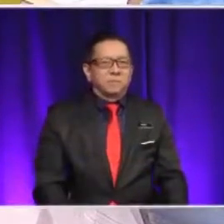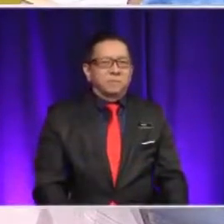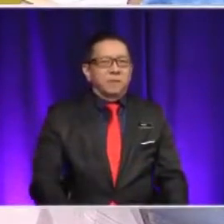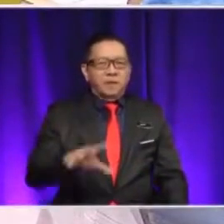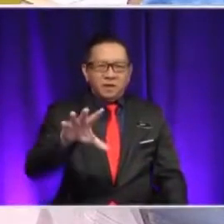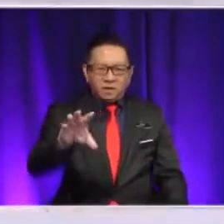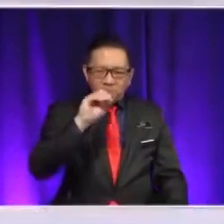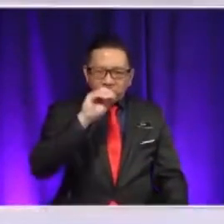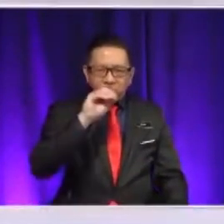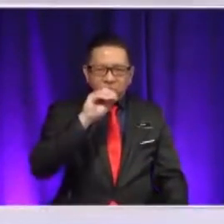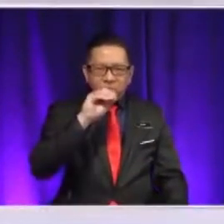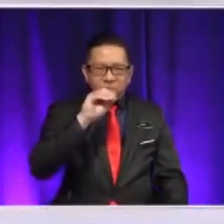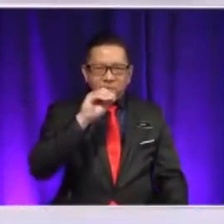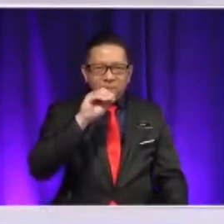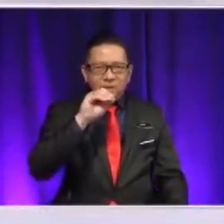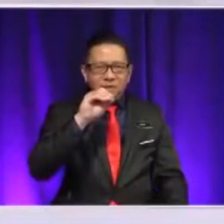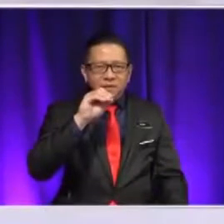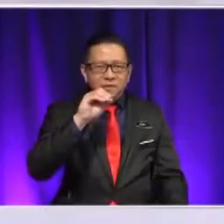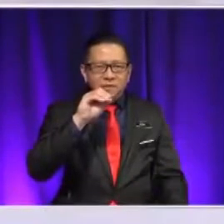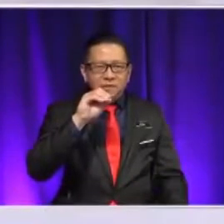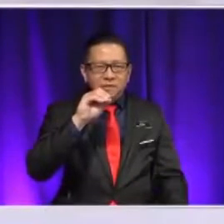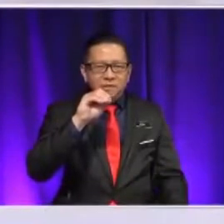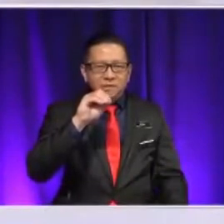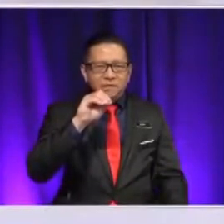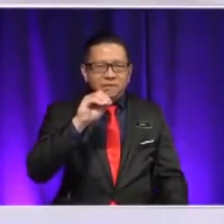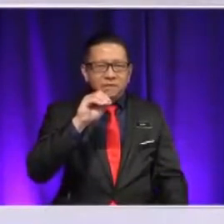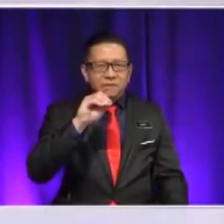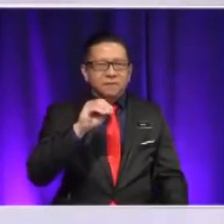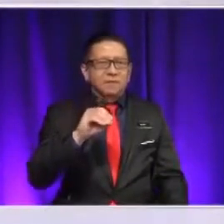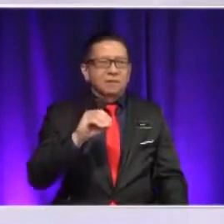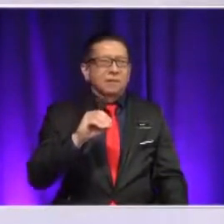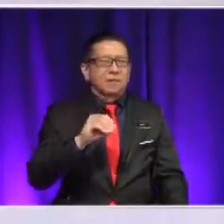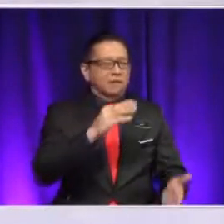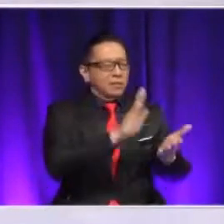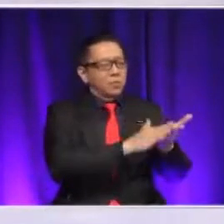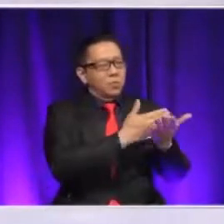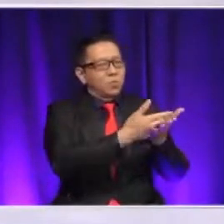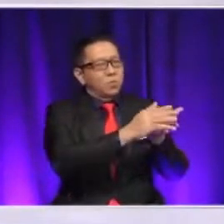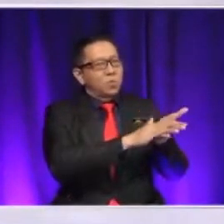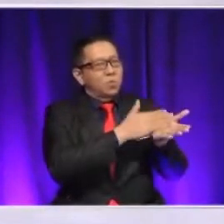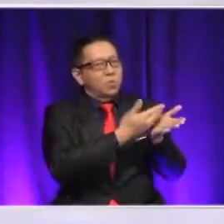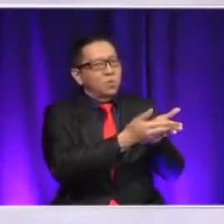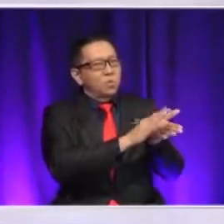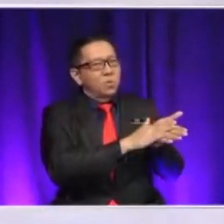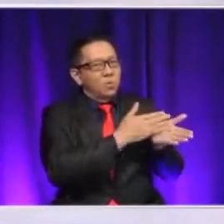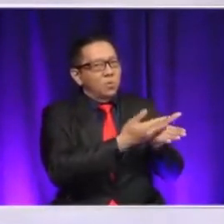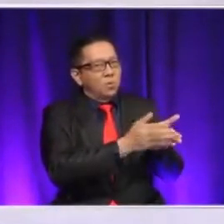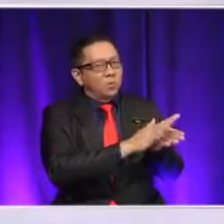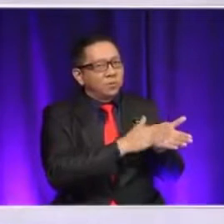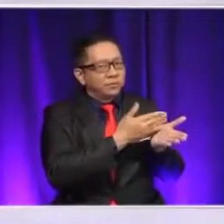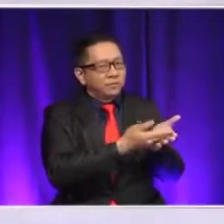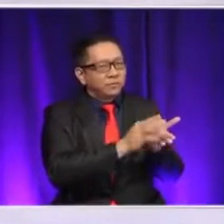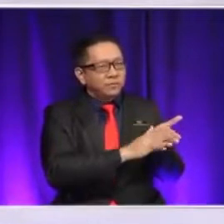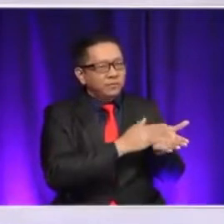celup eh eh Suke sapu ih